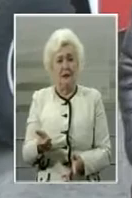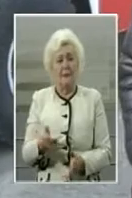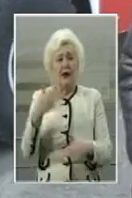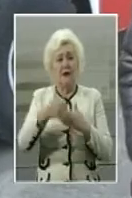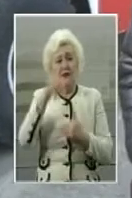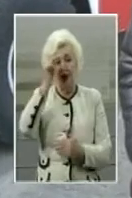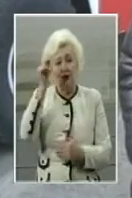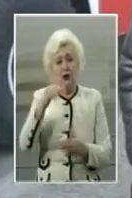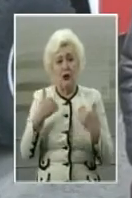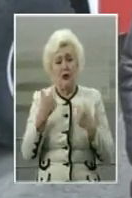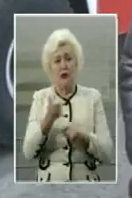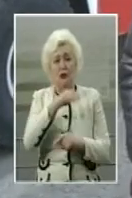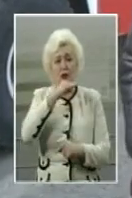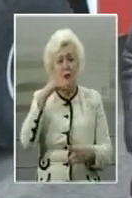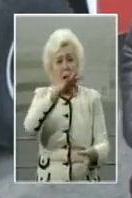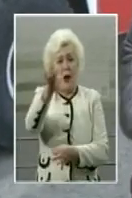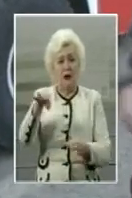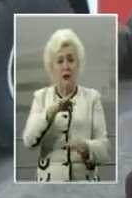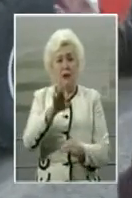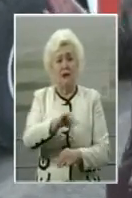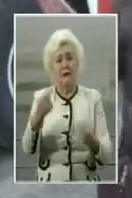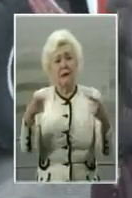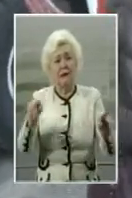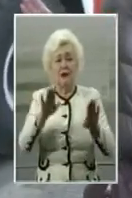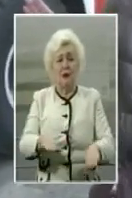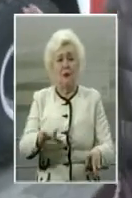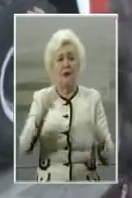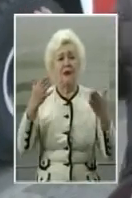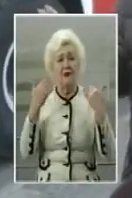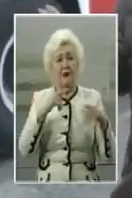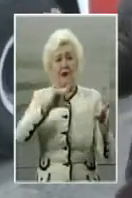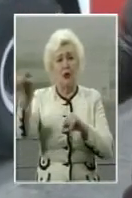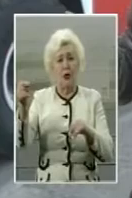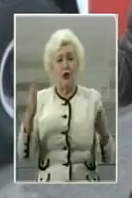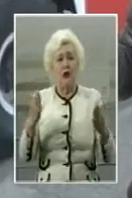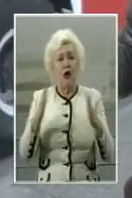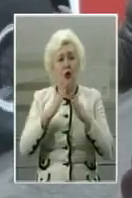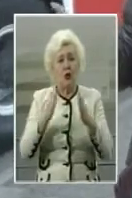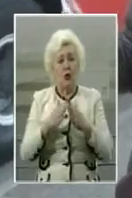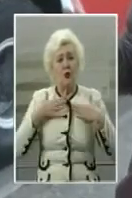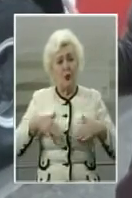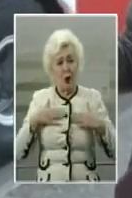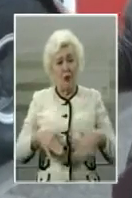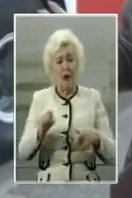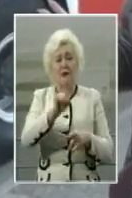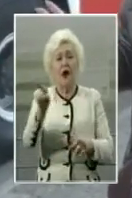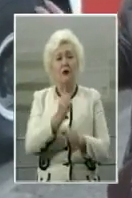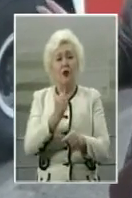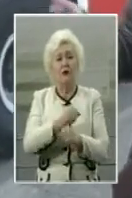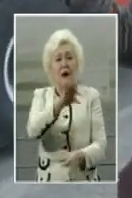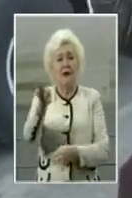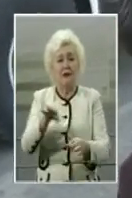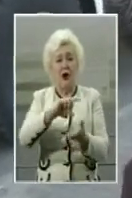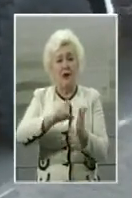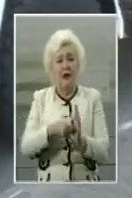Серед студентів в нас дуже багато сиріт. Діти з інших міст можуть на вихідні поїхати додому, прийняти ванну. А що робити сиротам? В нас в